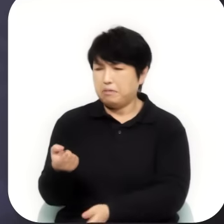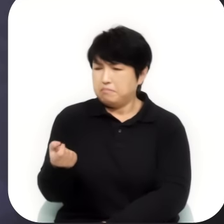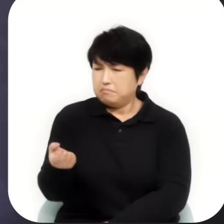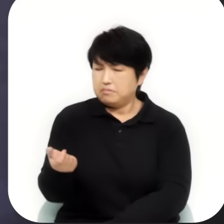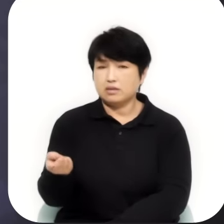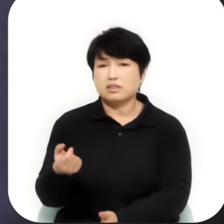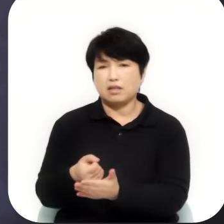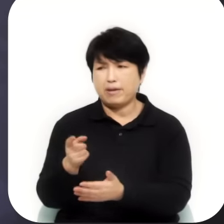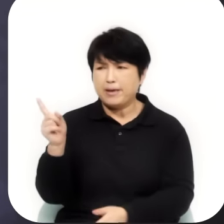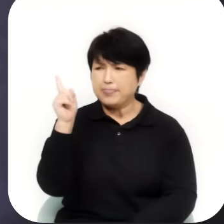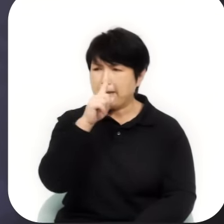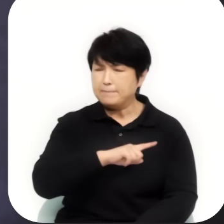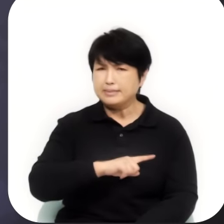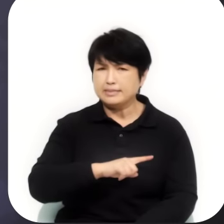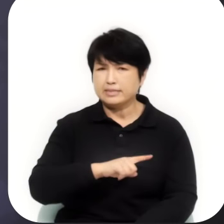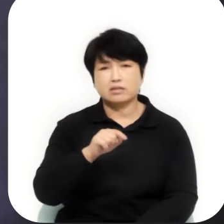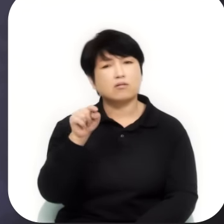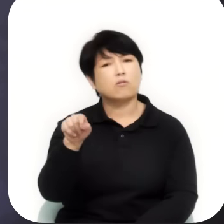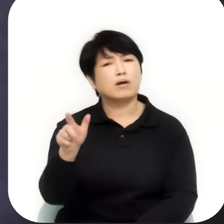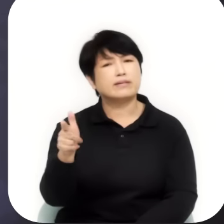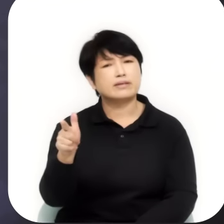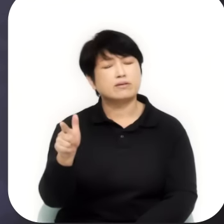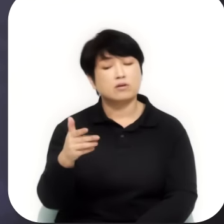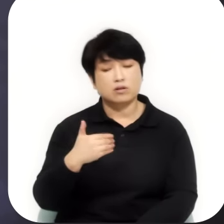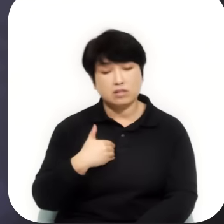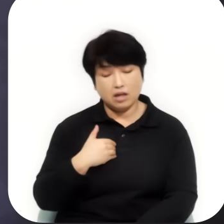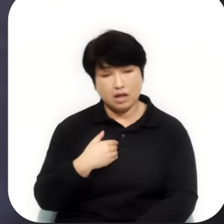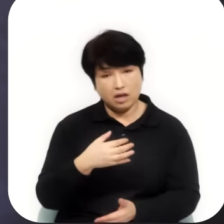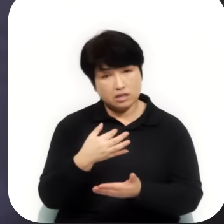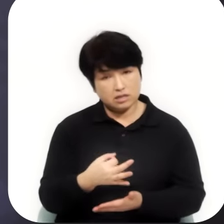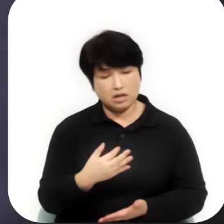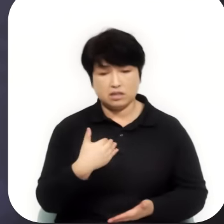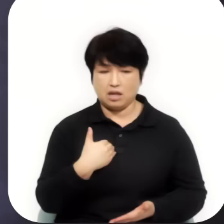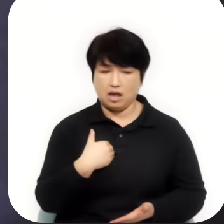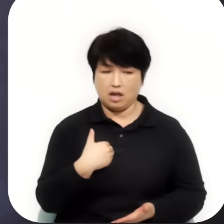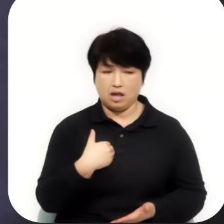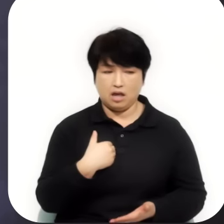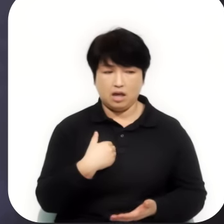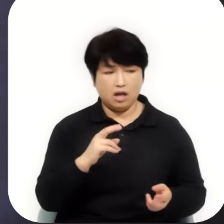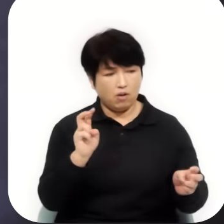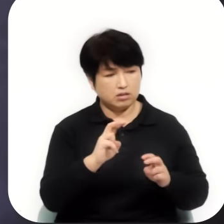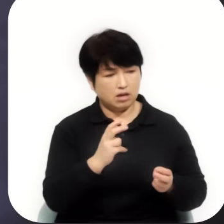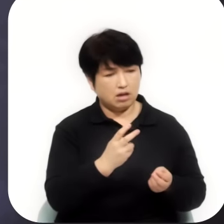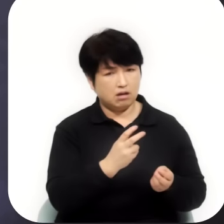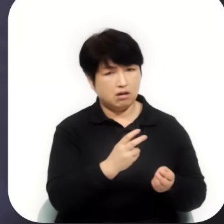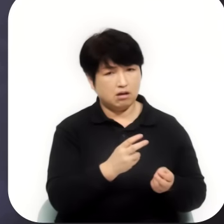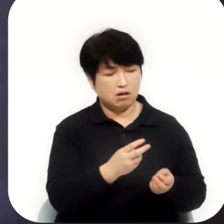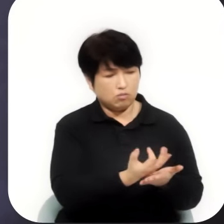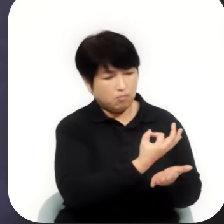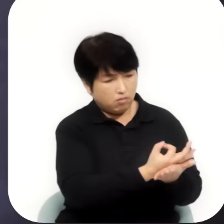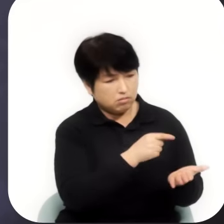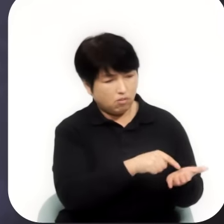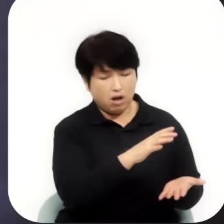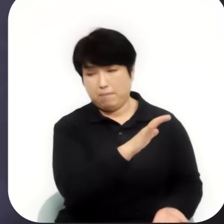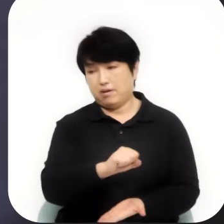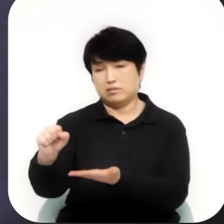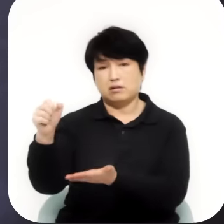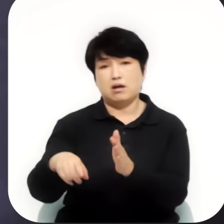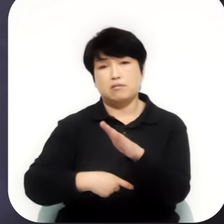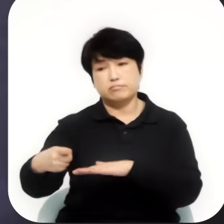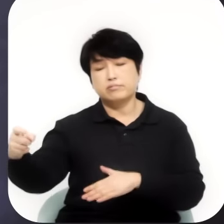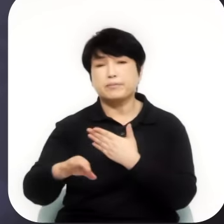아니잖아요. 나쁜 사람은 내 재산을 뺏어간 사람이 나쁘란 말이야. 내 거를. 내가 직장에 다니면서 벌어놨는데 그걸 가져가